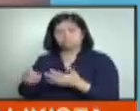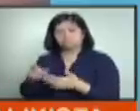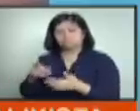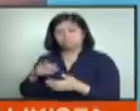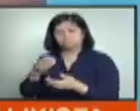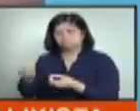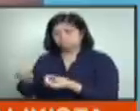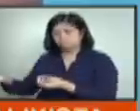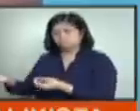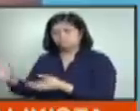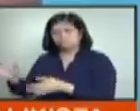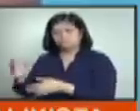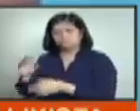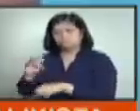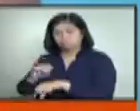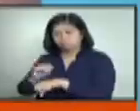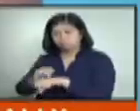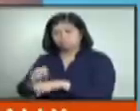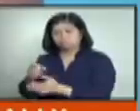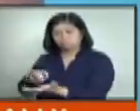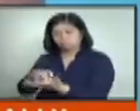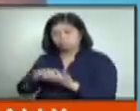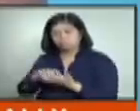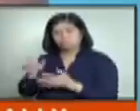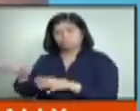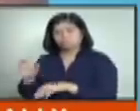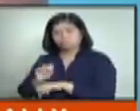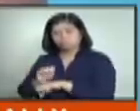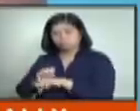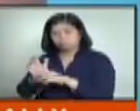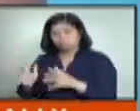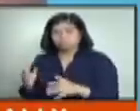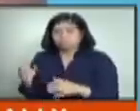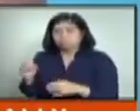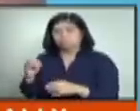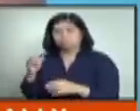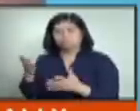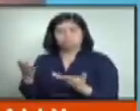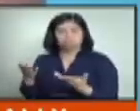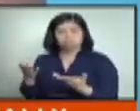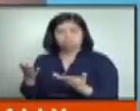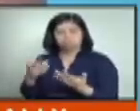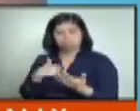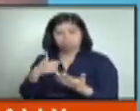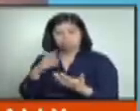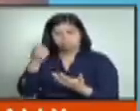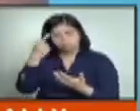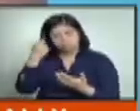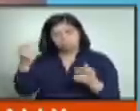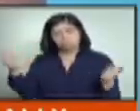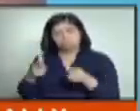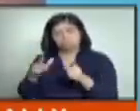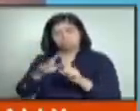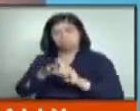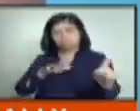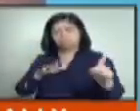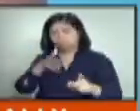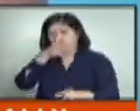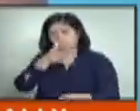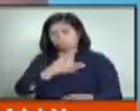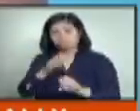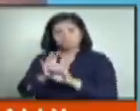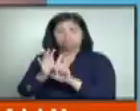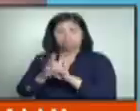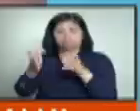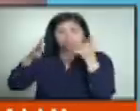PPE ng tao mo, yung mga requirements ng tao mo. Oh, so, simple, nag-ano ako kasi baka bigla mo kong iwanan sa air. Katulad ngayon